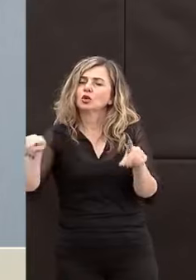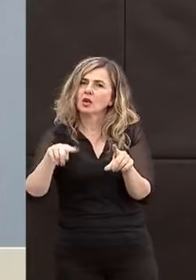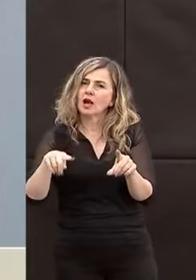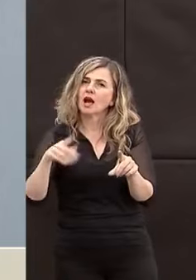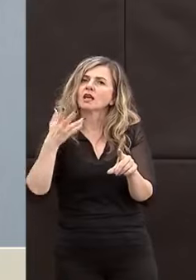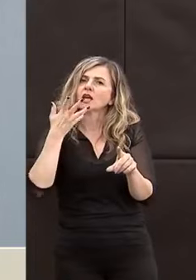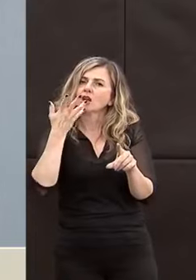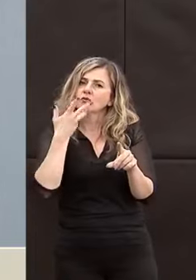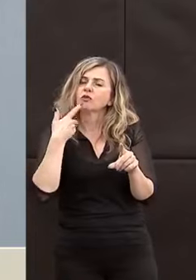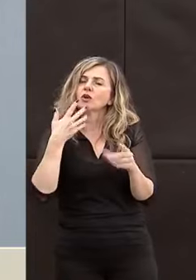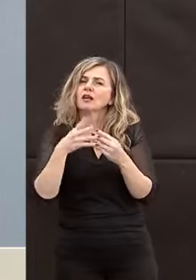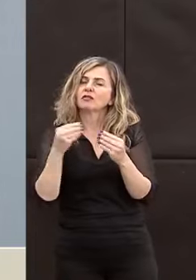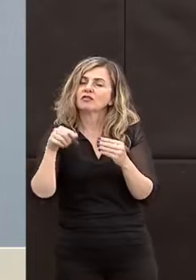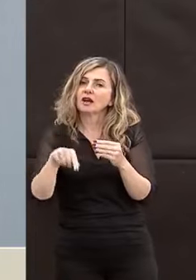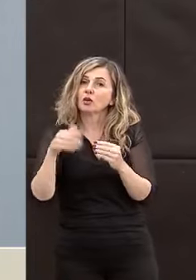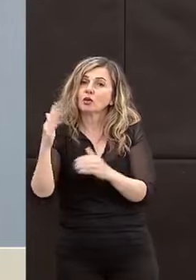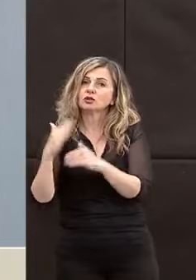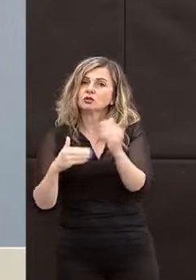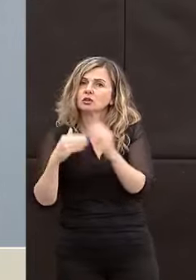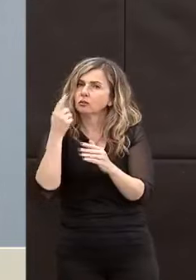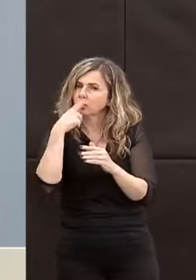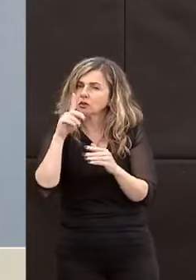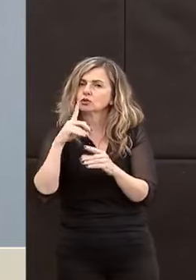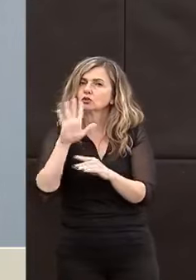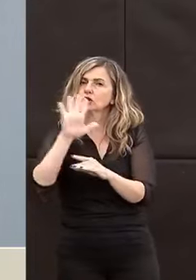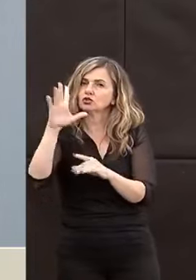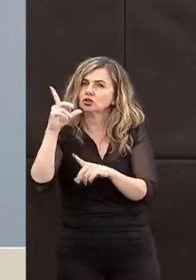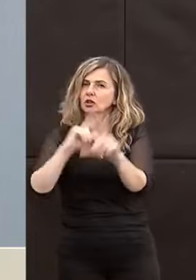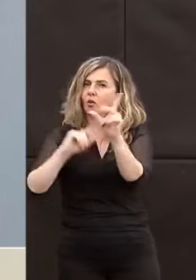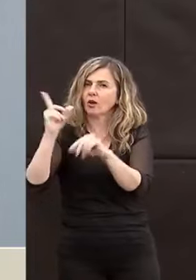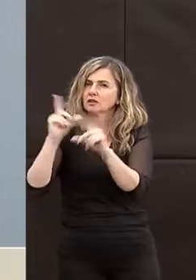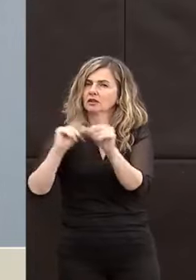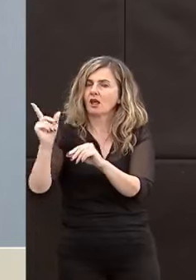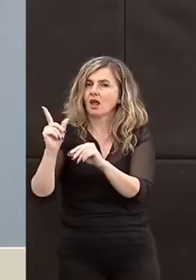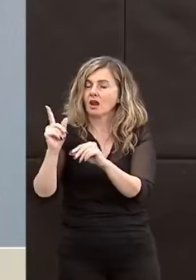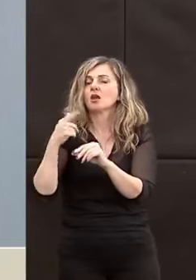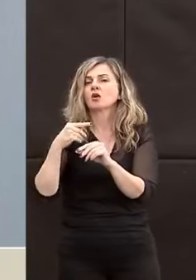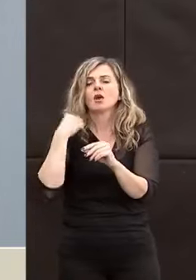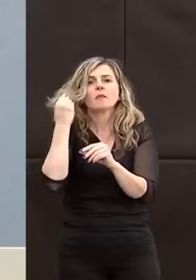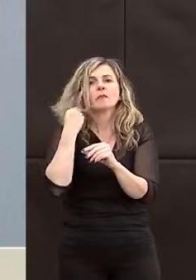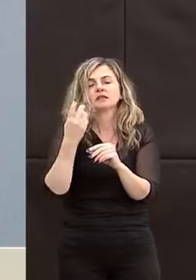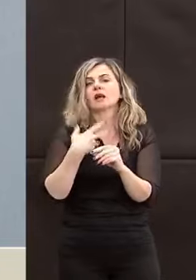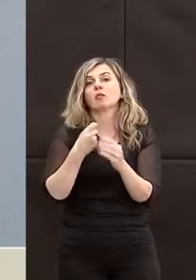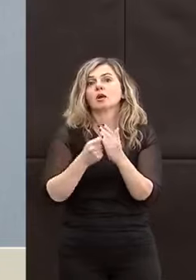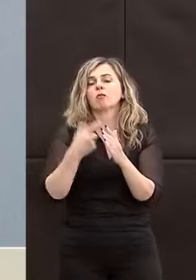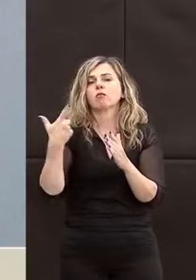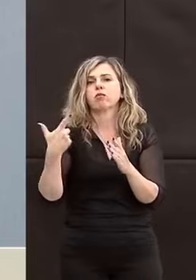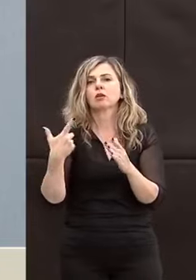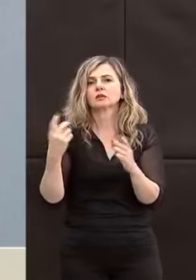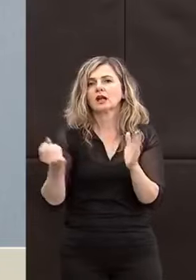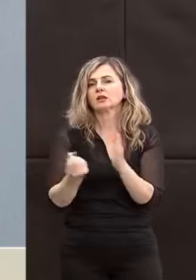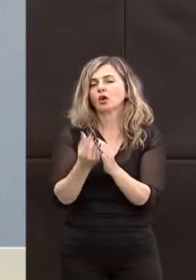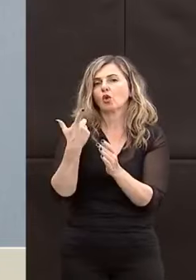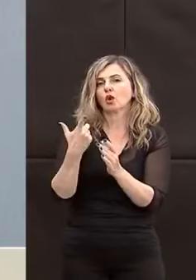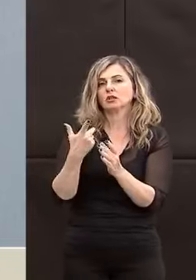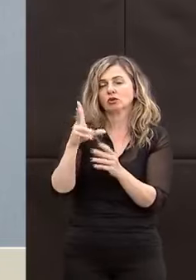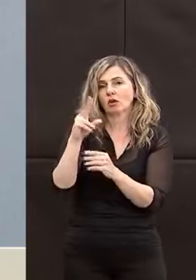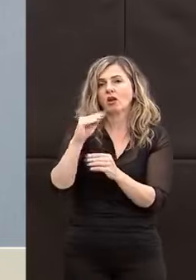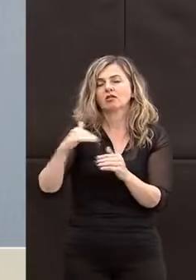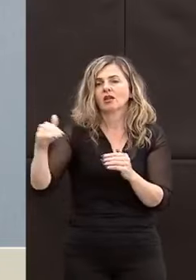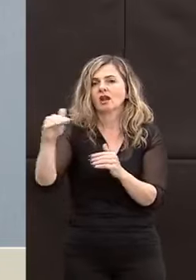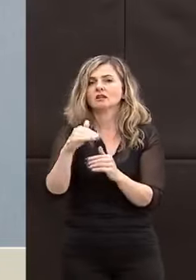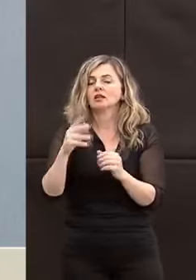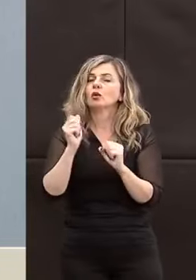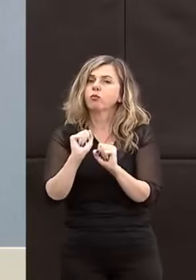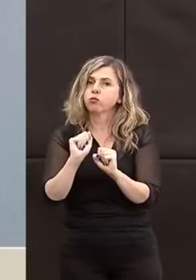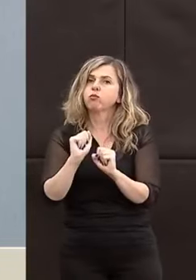e pensiamo a questa sia una risposta importante per non farsi scappare questa occasione che il trentino possa avere